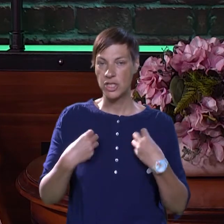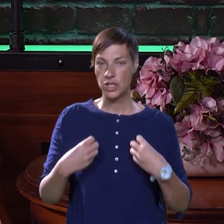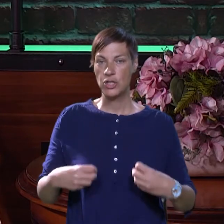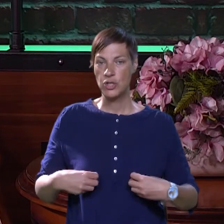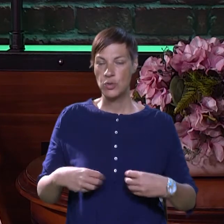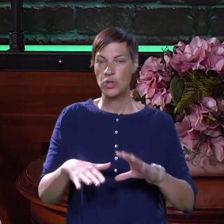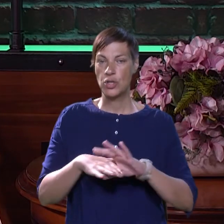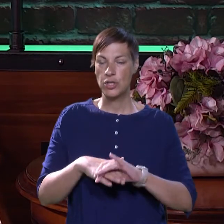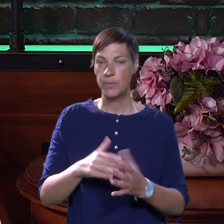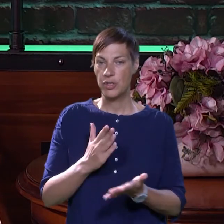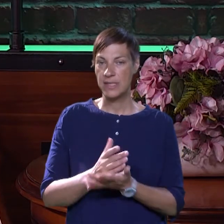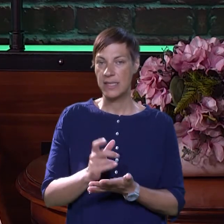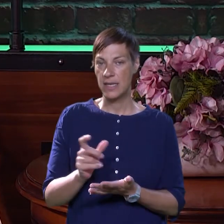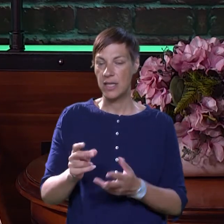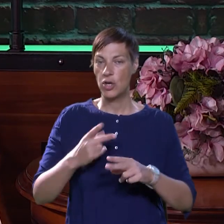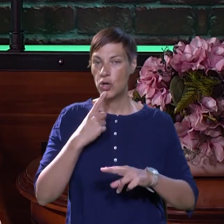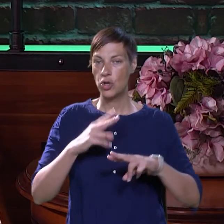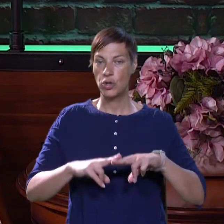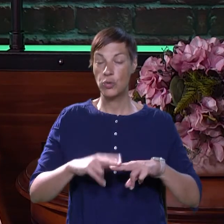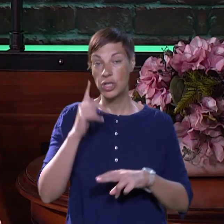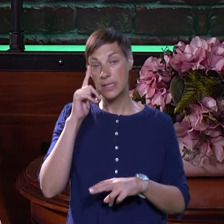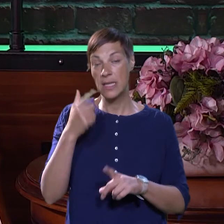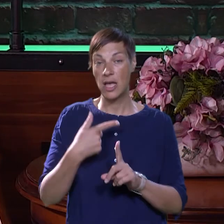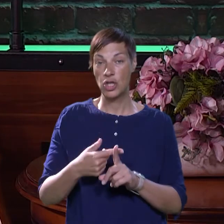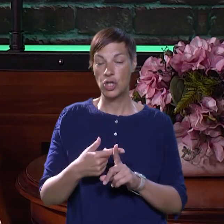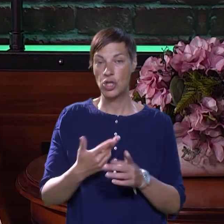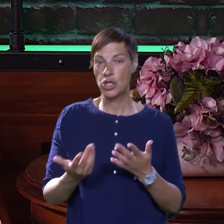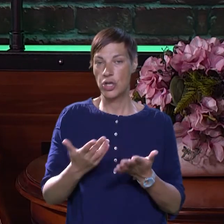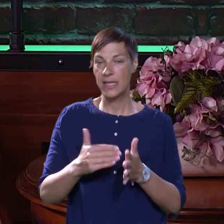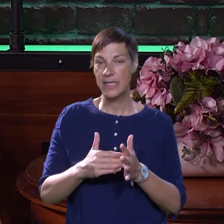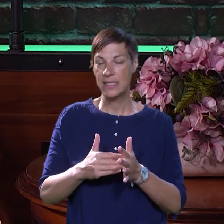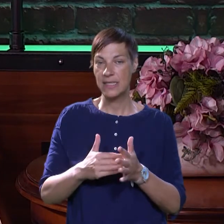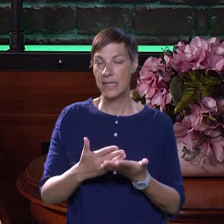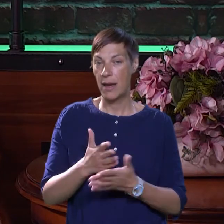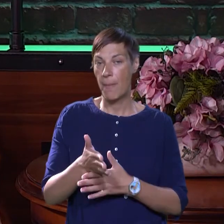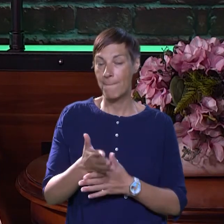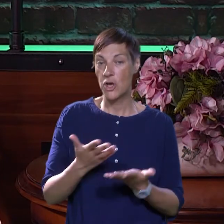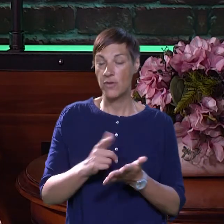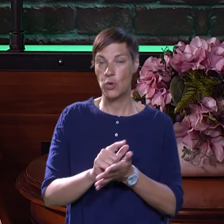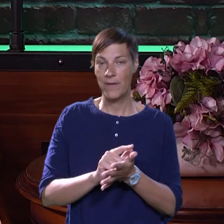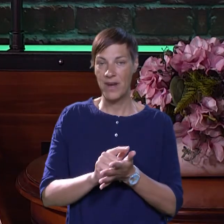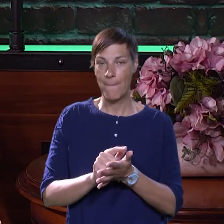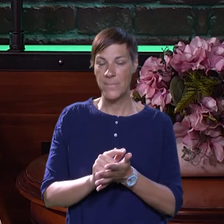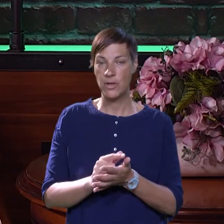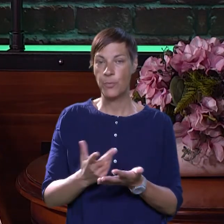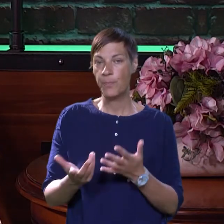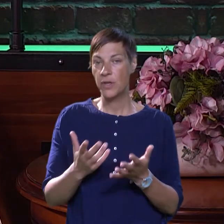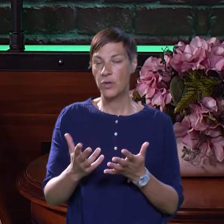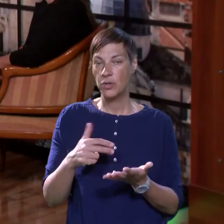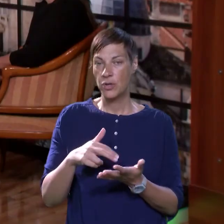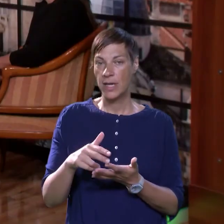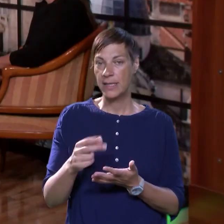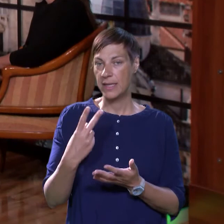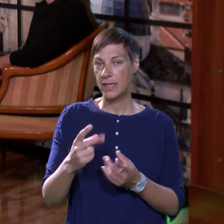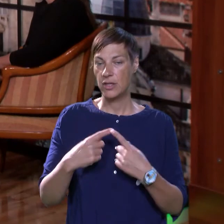stručno osoblje. I to je taj centralni dio koji odlučuje, koji zna točno gdje se treba pojaviti, u kojem trenutku. Ne. Oko toga